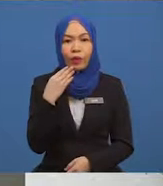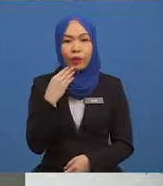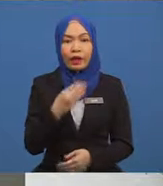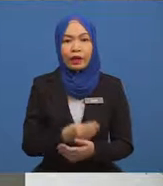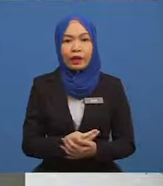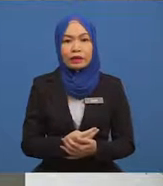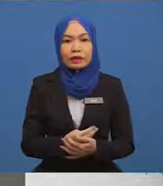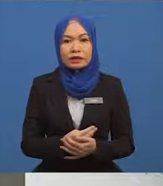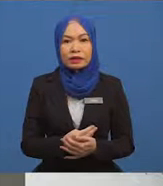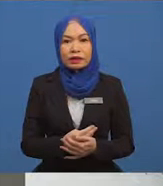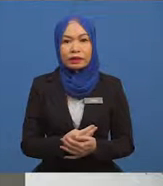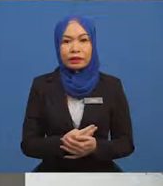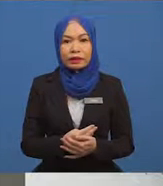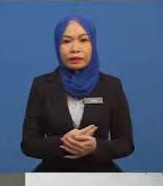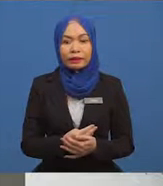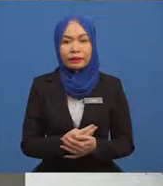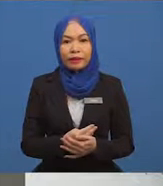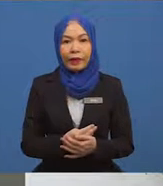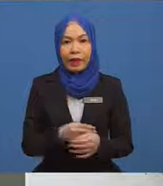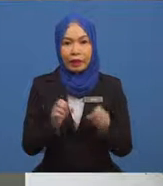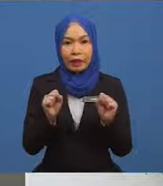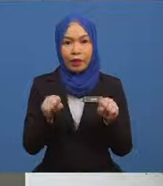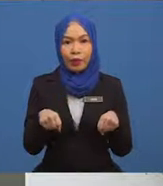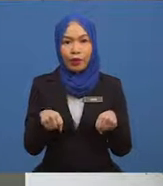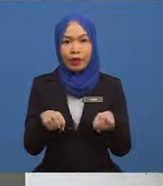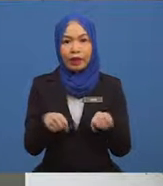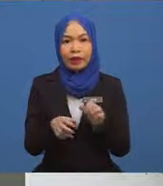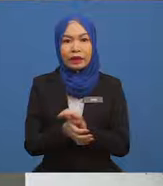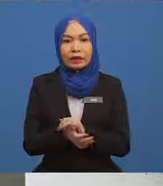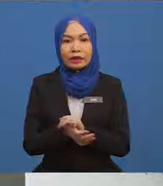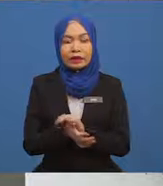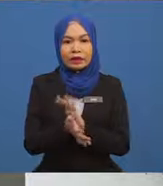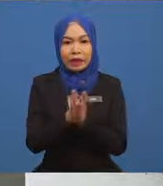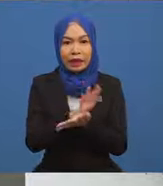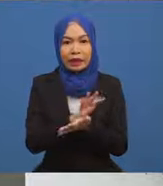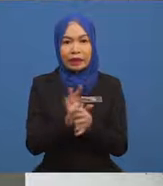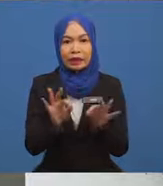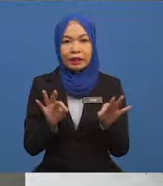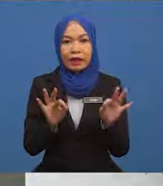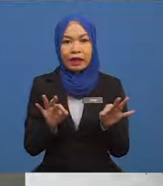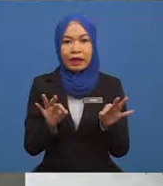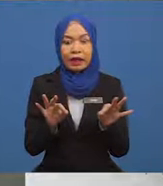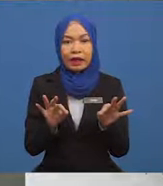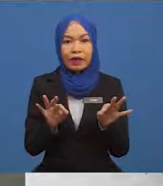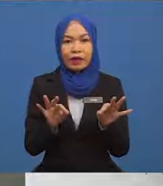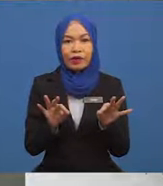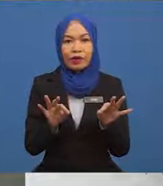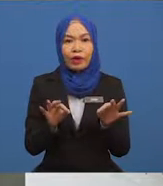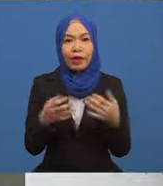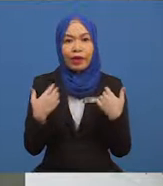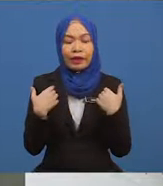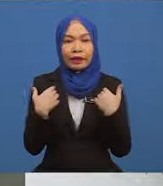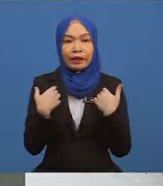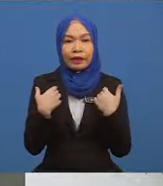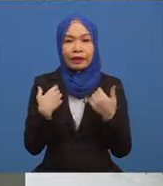Fermentasi alkohol boleh berlaku sekiranya pokok padi tumbuh di kawasan berair